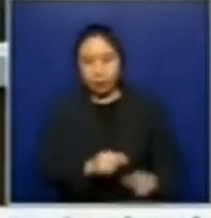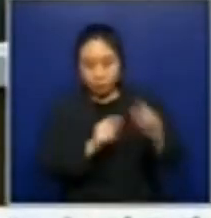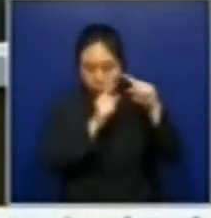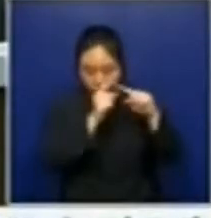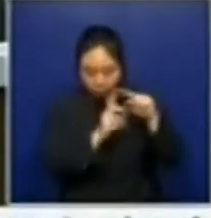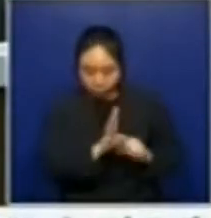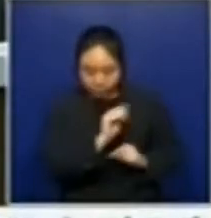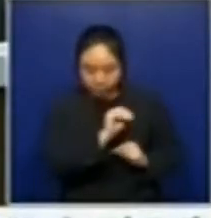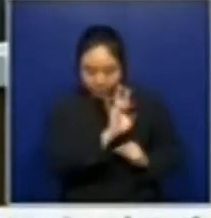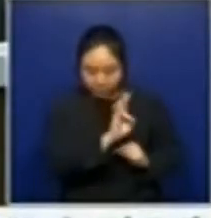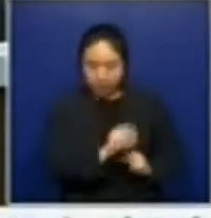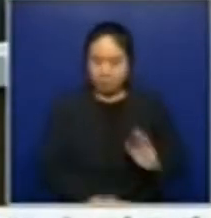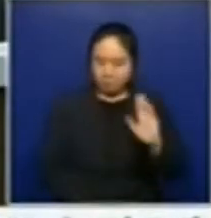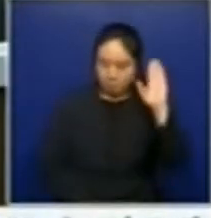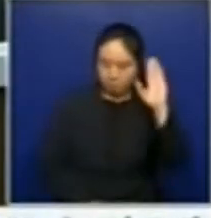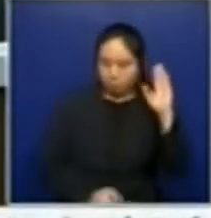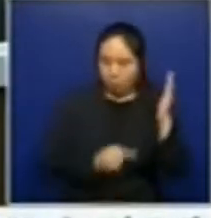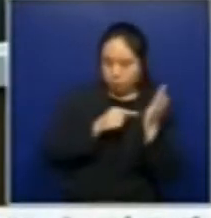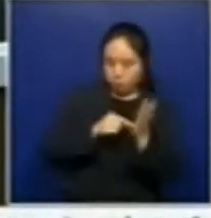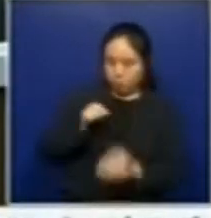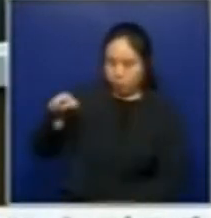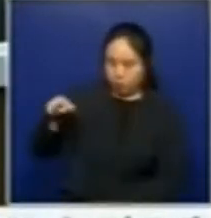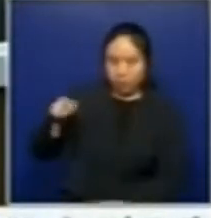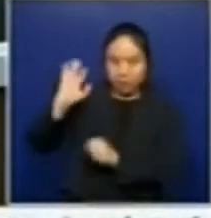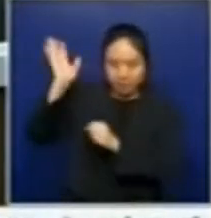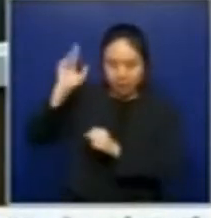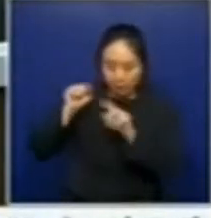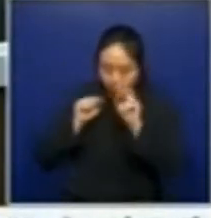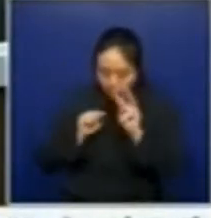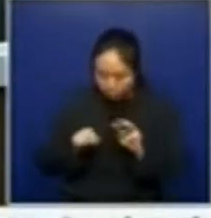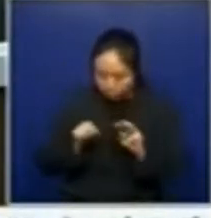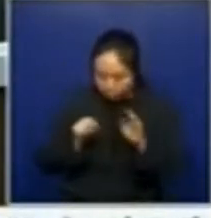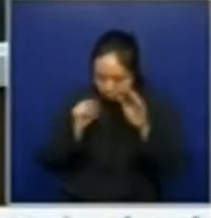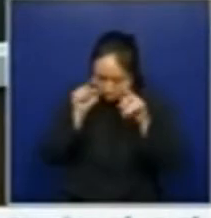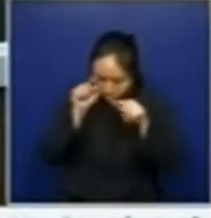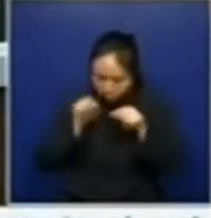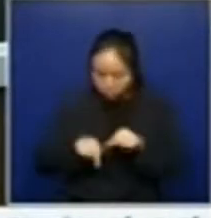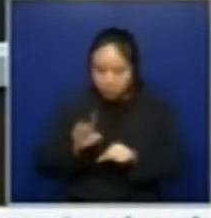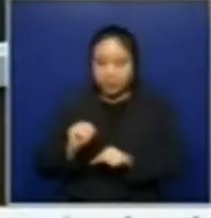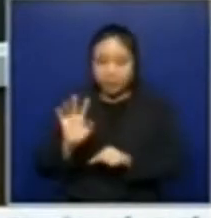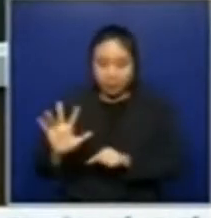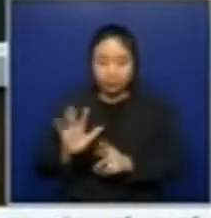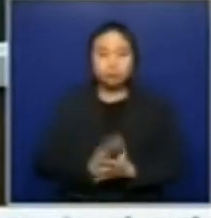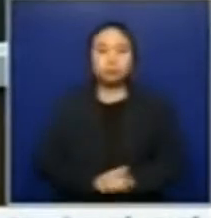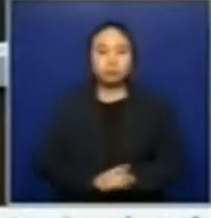ท้วงผู้อภิปราย45ครับท่านประธานครับ47